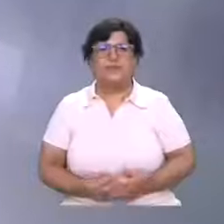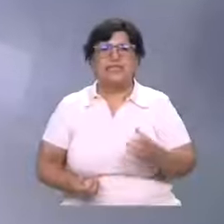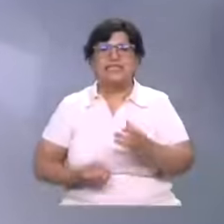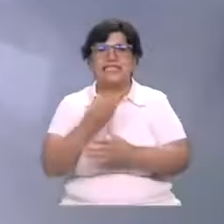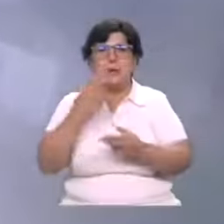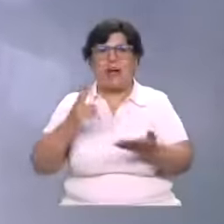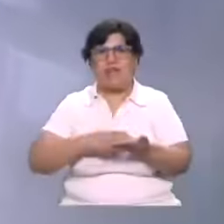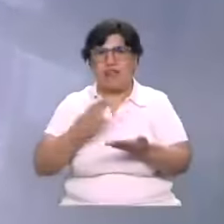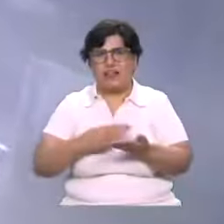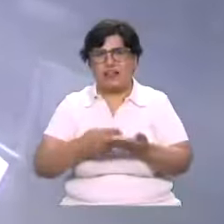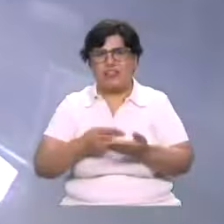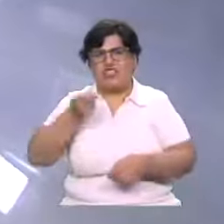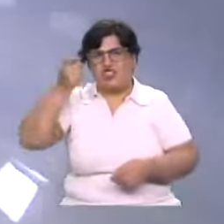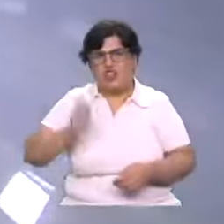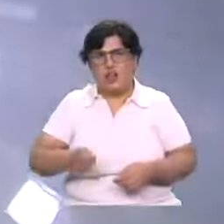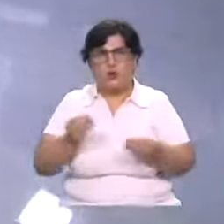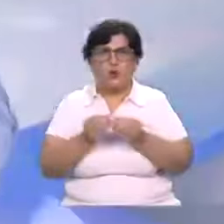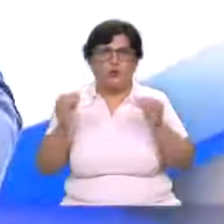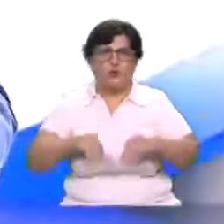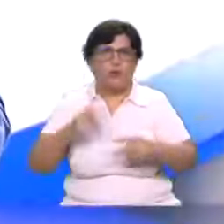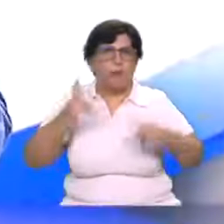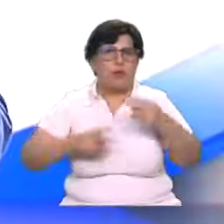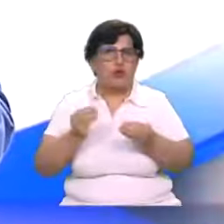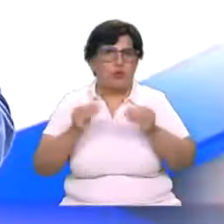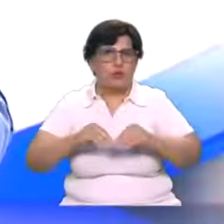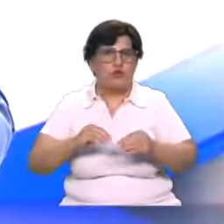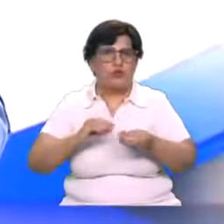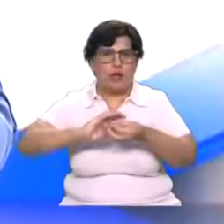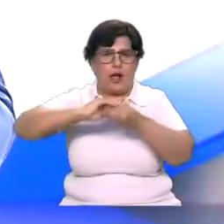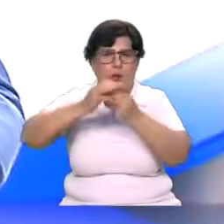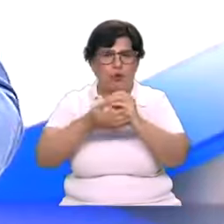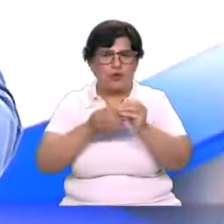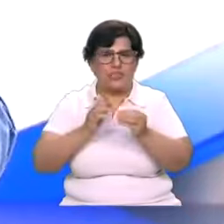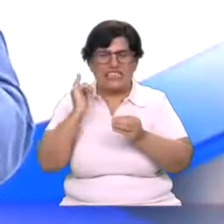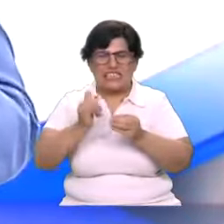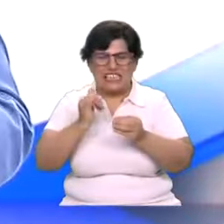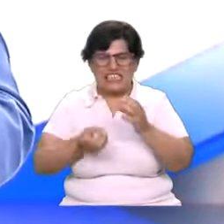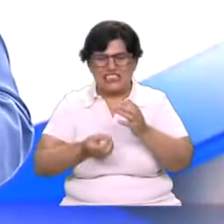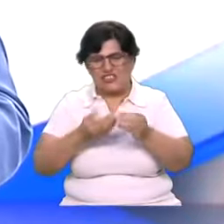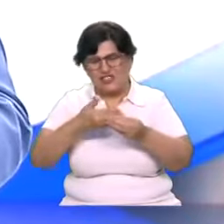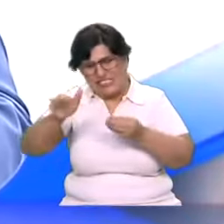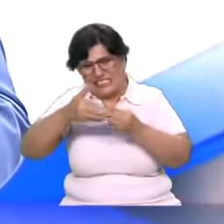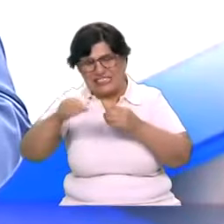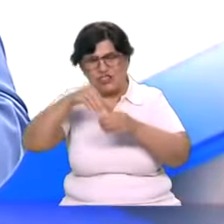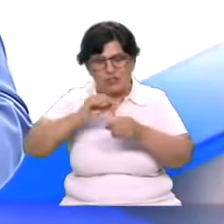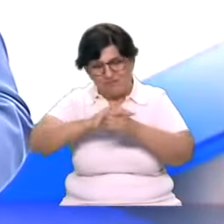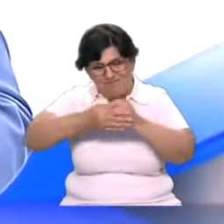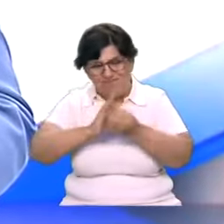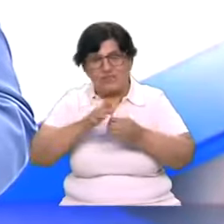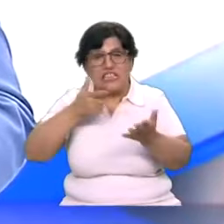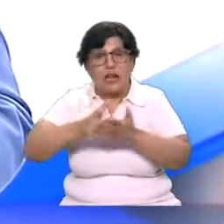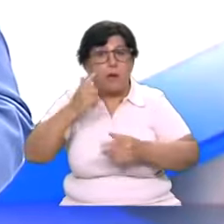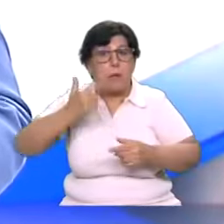sabah kahvaltılarının olmazsa olmazı yumurta bazılarımız yumurtayı kabuklarındaki kirler çıksın diye yıkıyoruz ancak Tarım